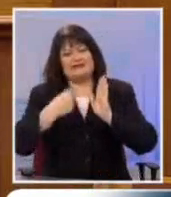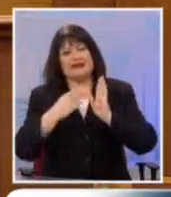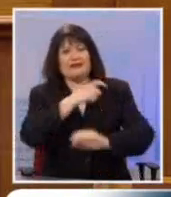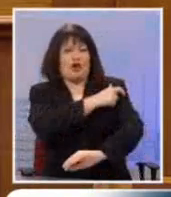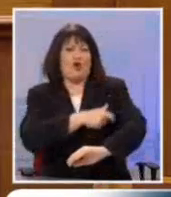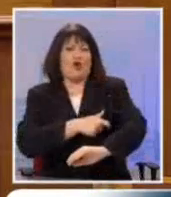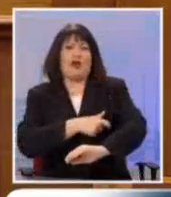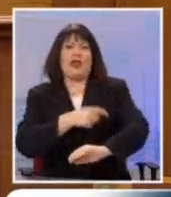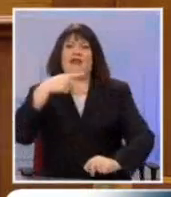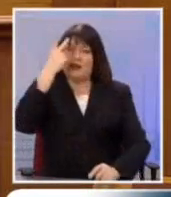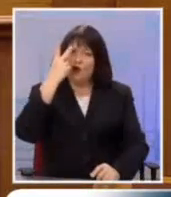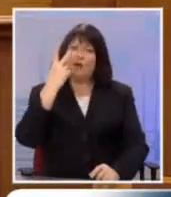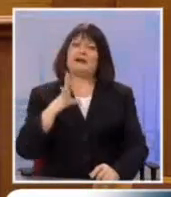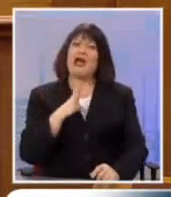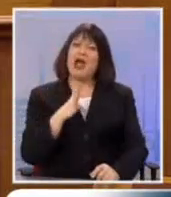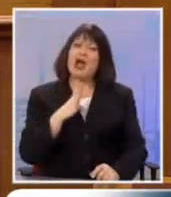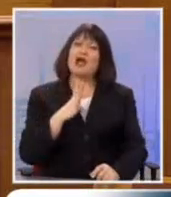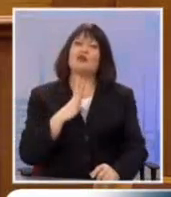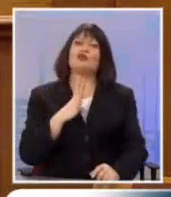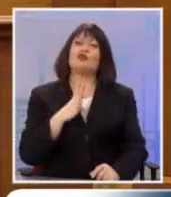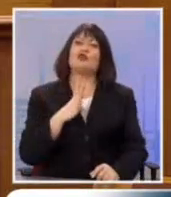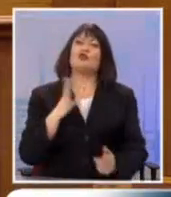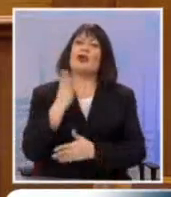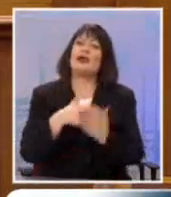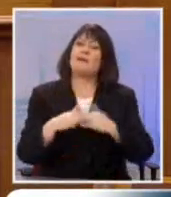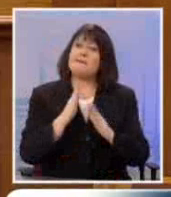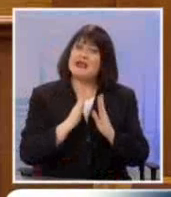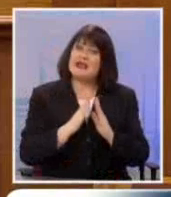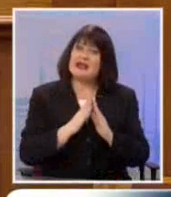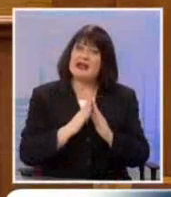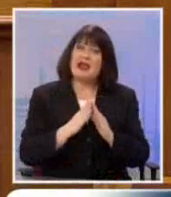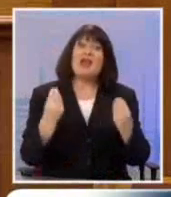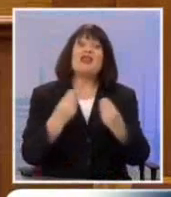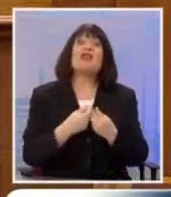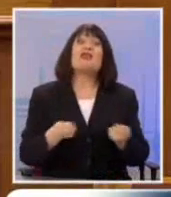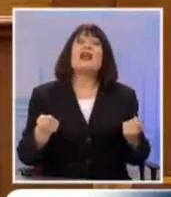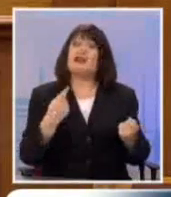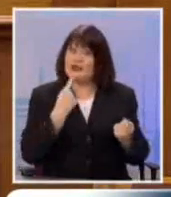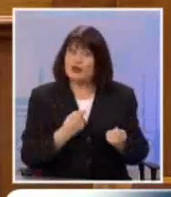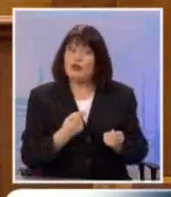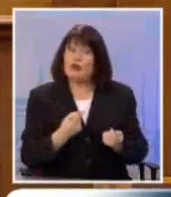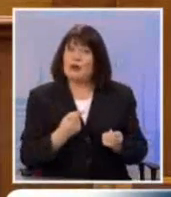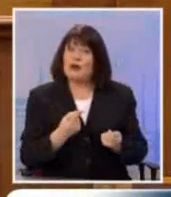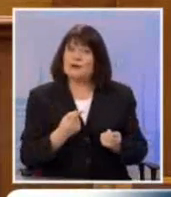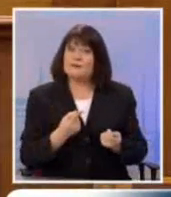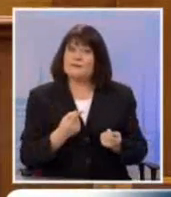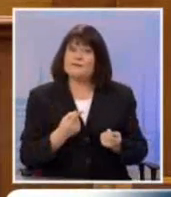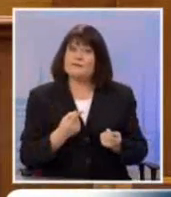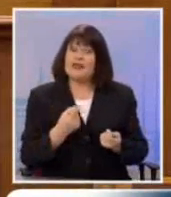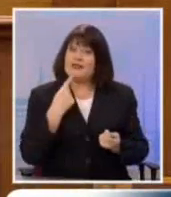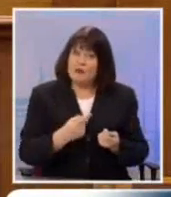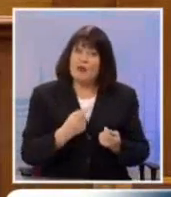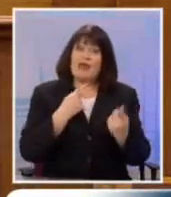ΟΗΕ για τα δικαιώματα των ατόμων με αναπηρία απλώς δεν εφαρμόζεται. Θα βάλουμε στο τραπέζι